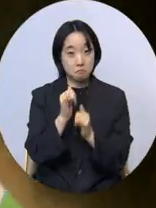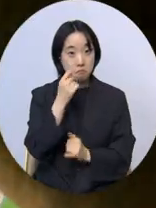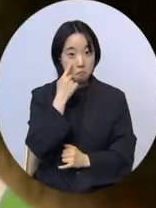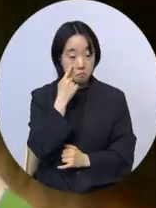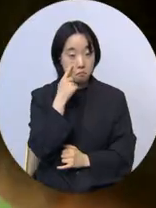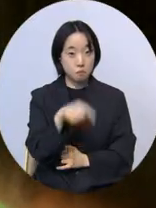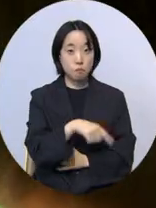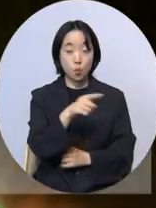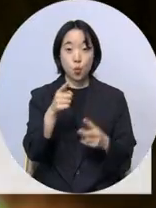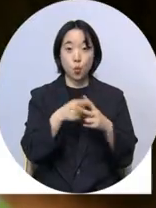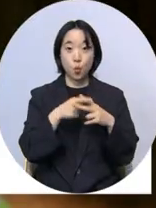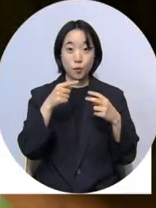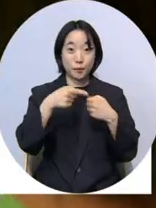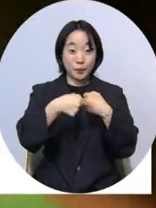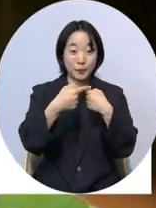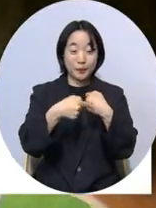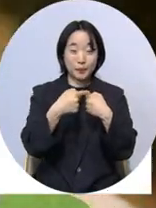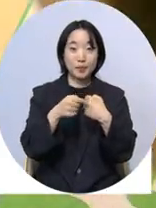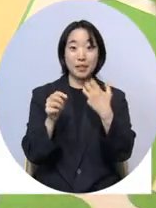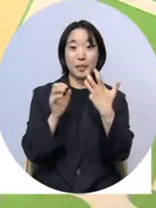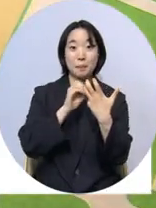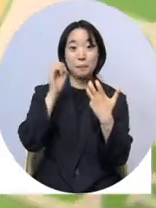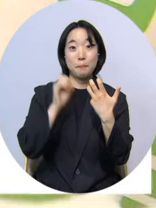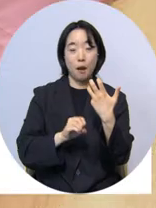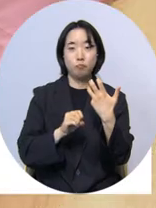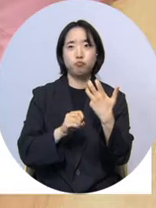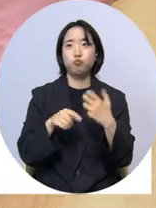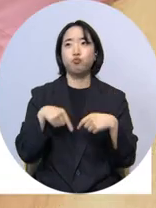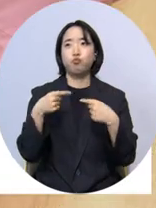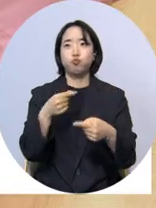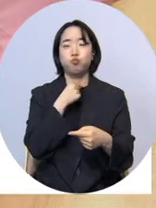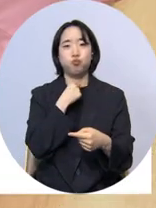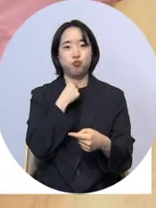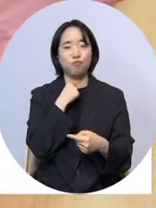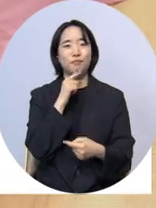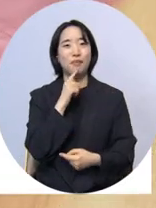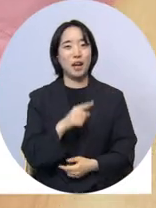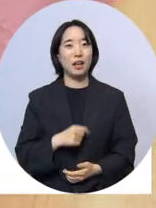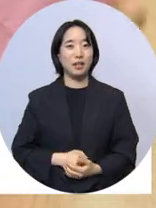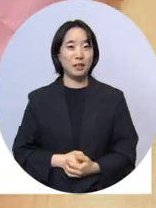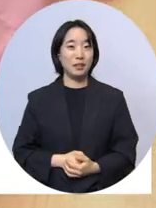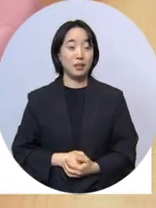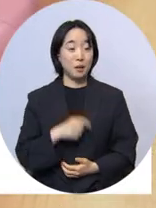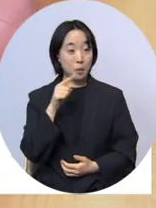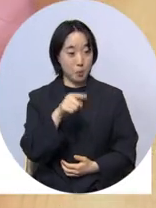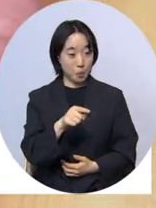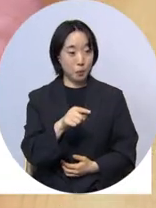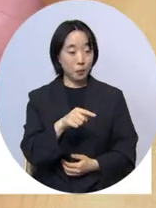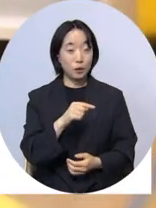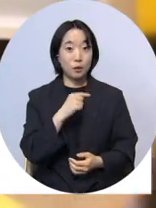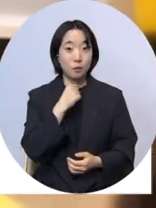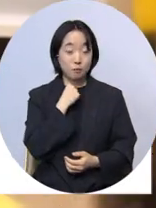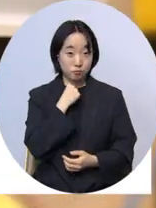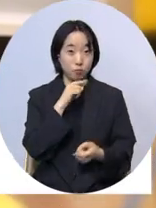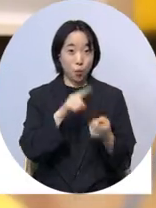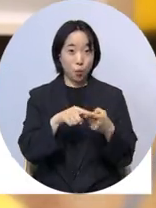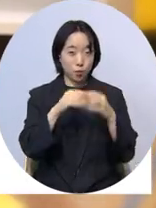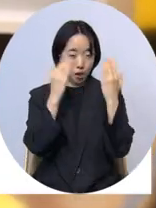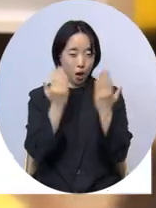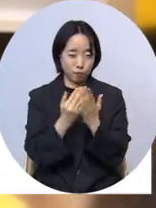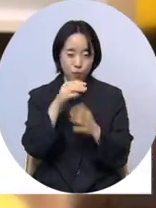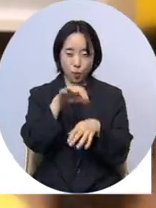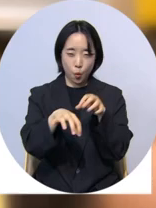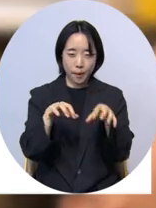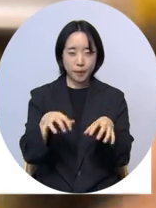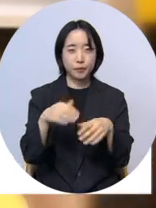전국 초등학생 1학년의 80%가 참여를 희망했는데 정부는 각 학교에서 수요에 맞춘 프로그램과 공간 확보에